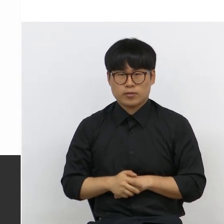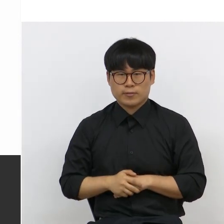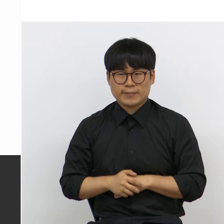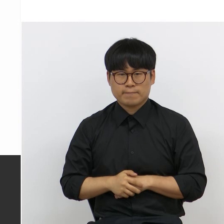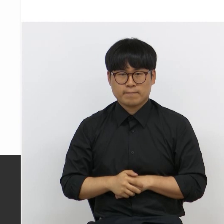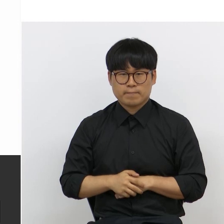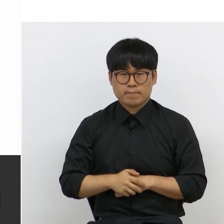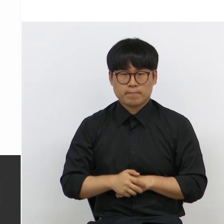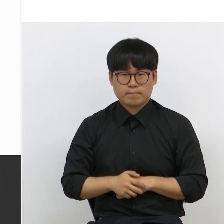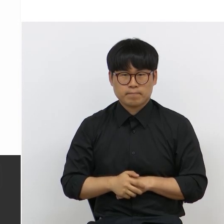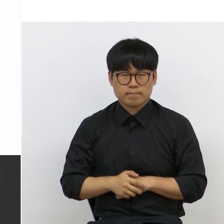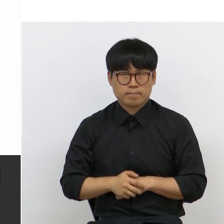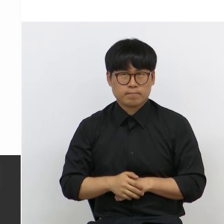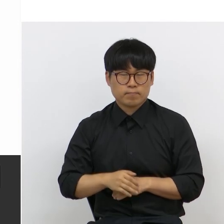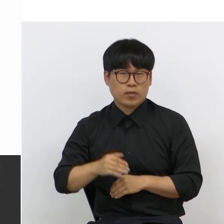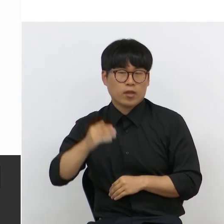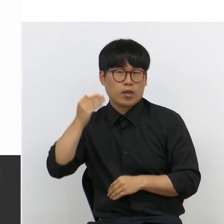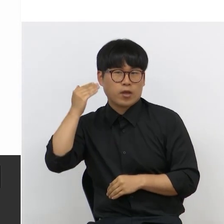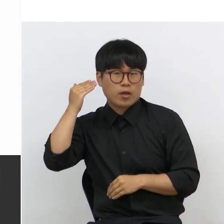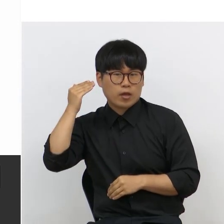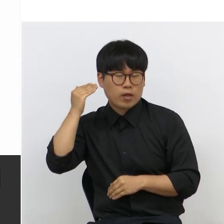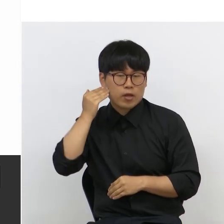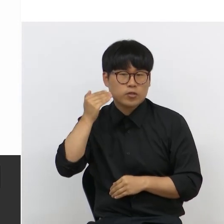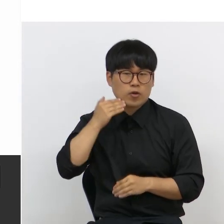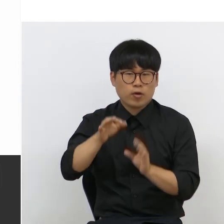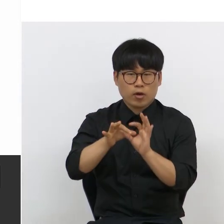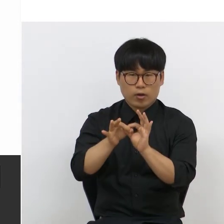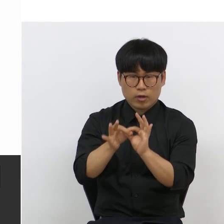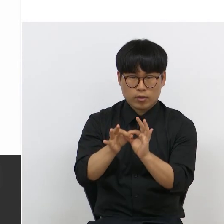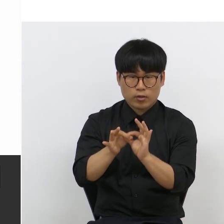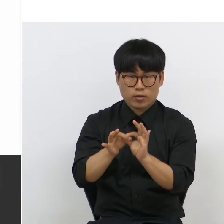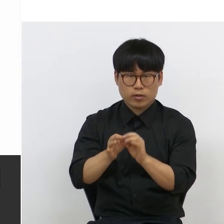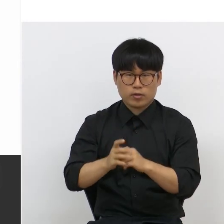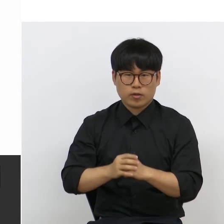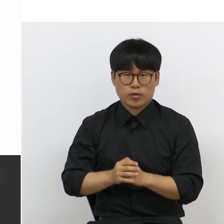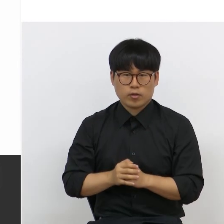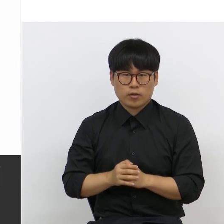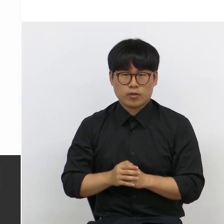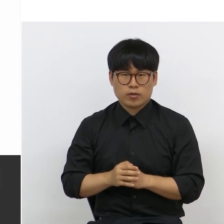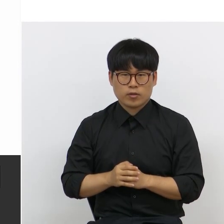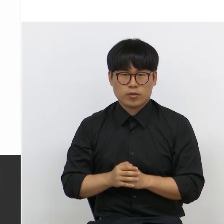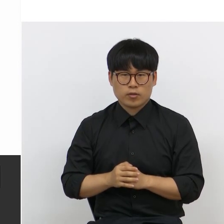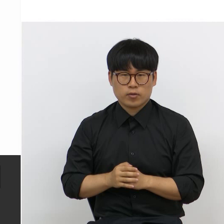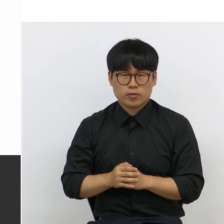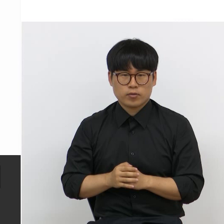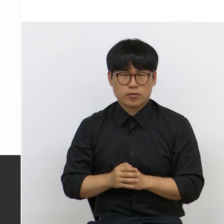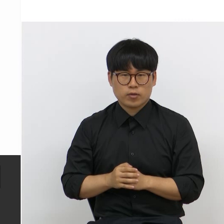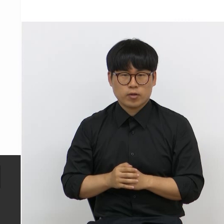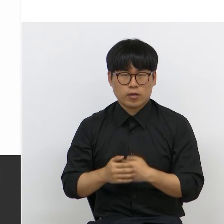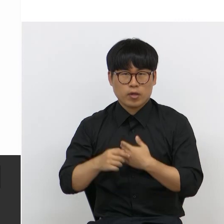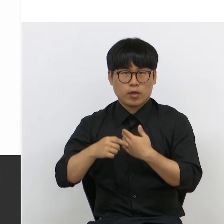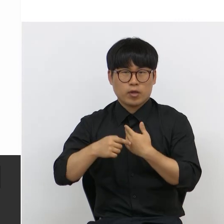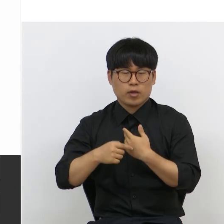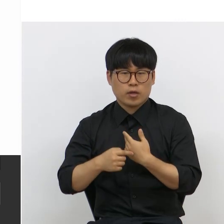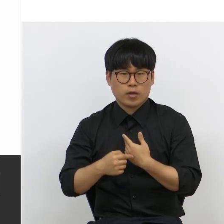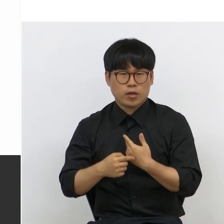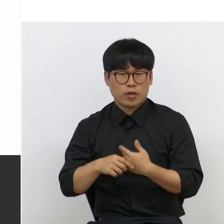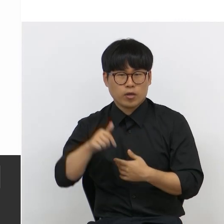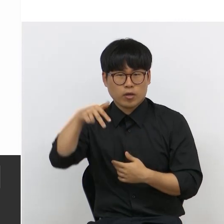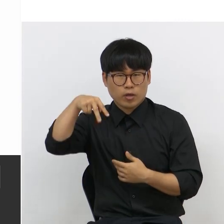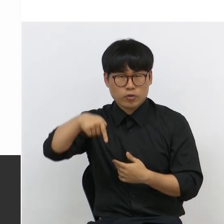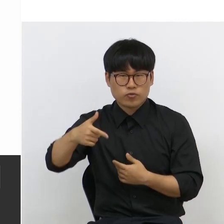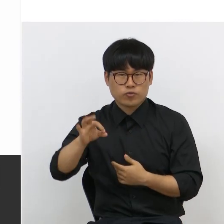이비인후과 내지는 청각학과 관련된 그런 어떤 외래 임상에서 쓰이는 순음 청력